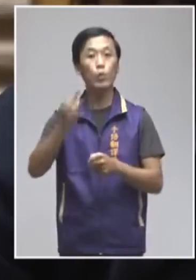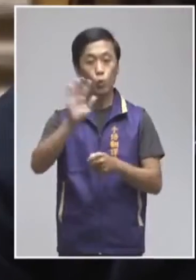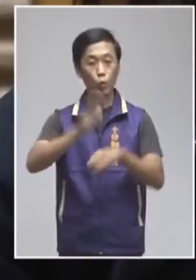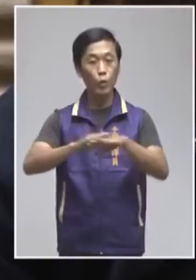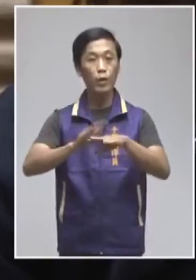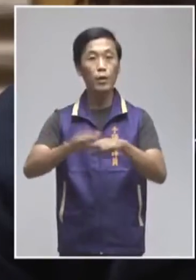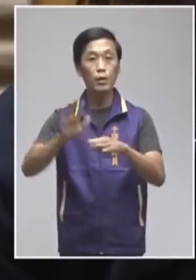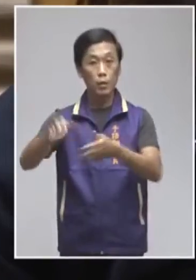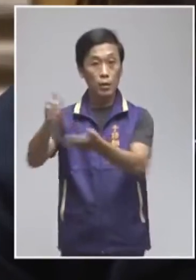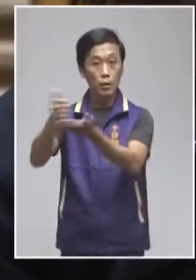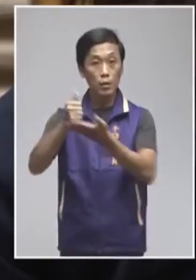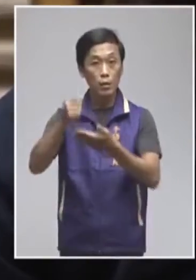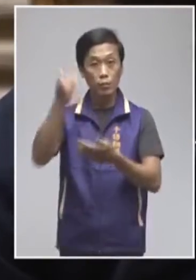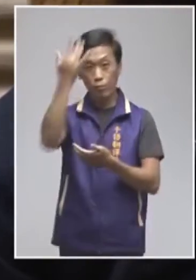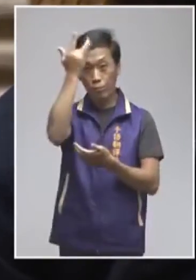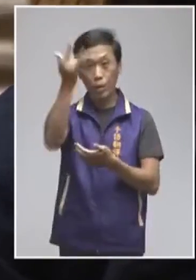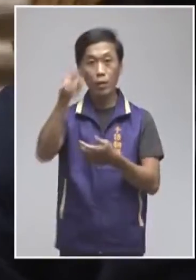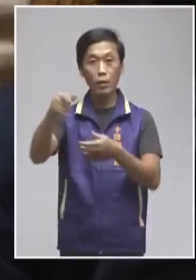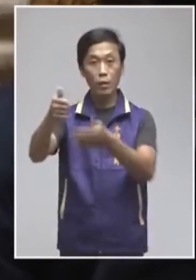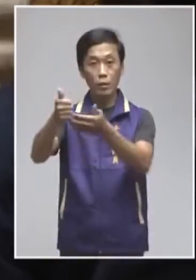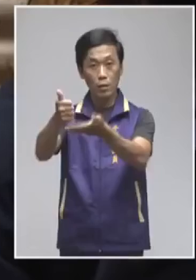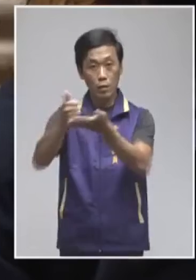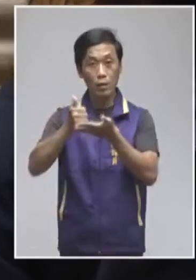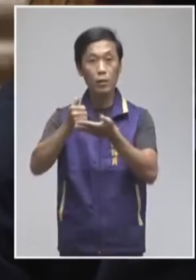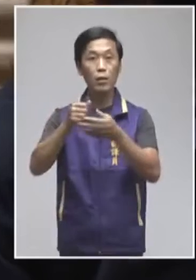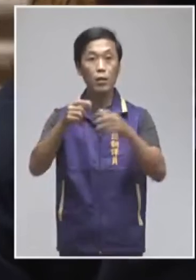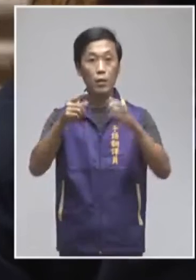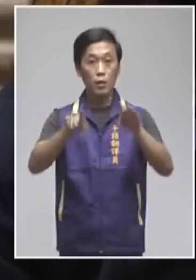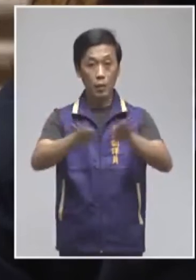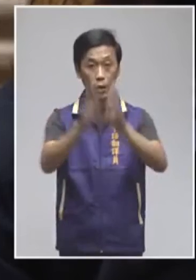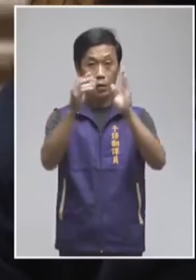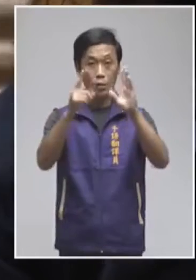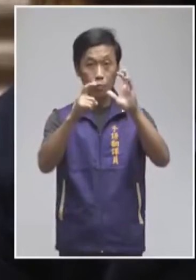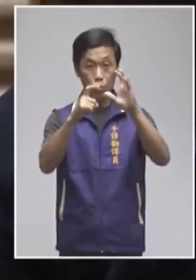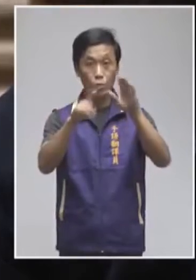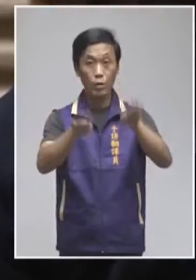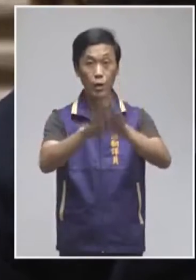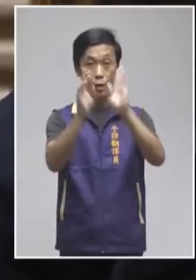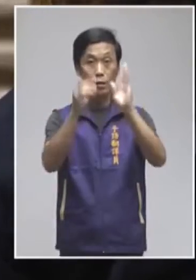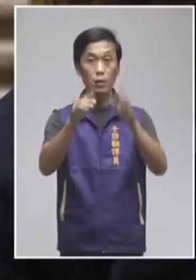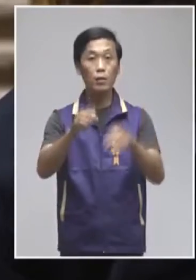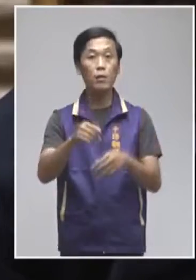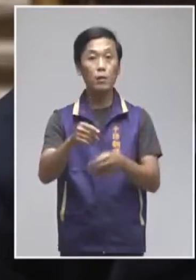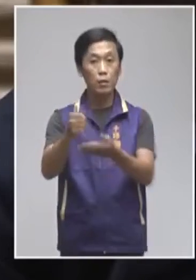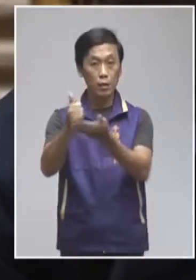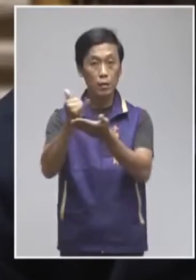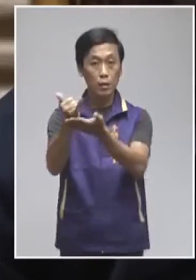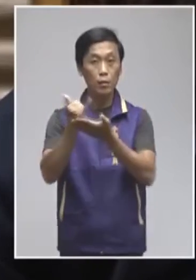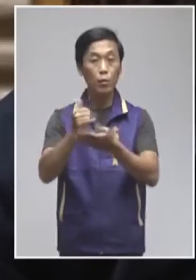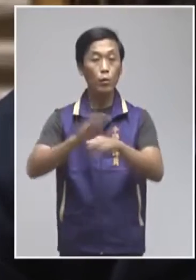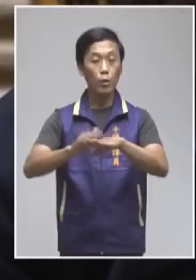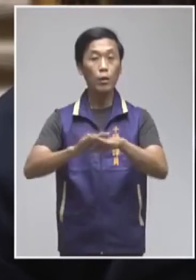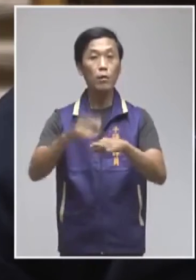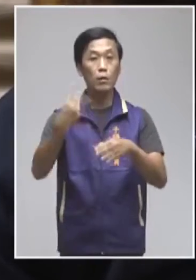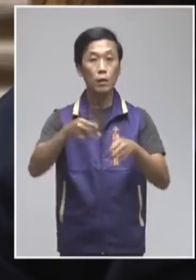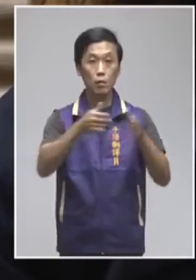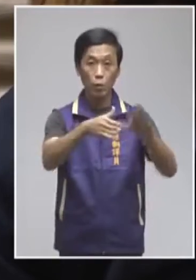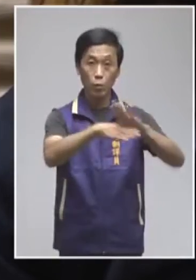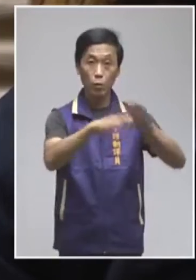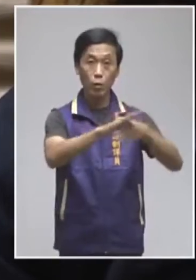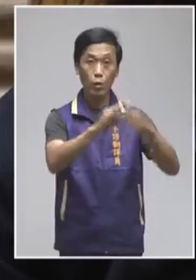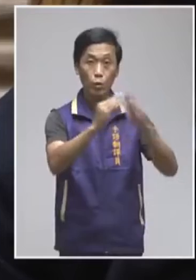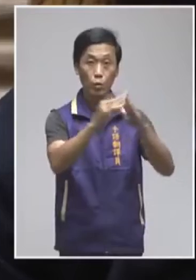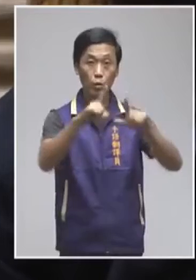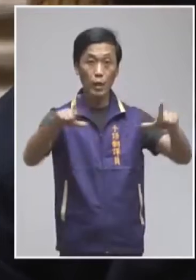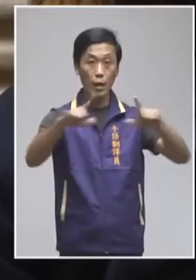光头要来当我们的开场嘉宾。那另外高雄日常366，还有我们跟文化局的大港